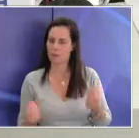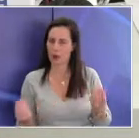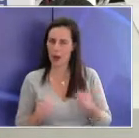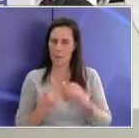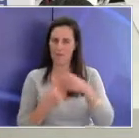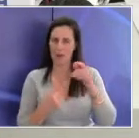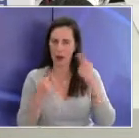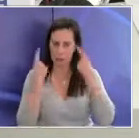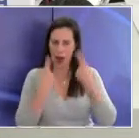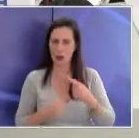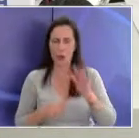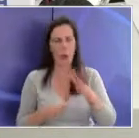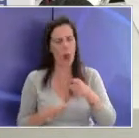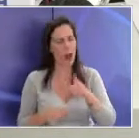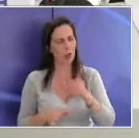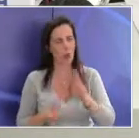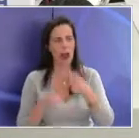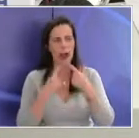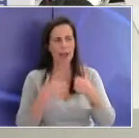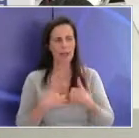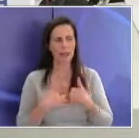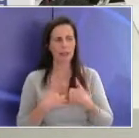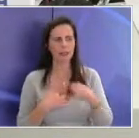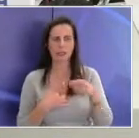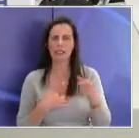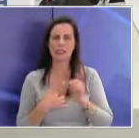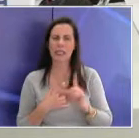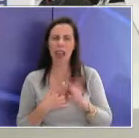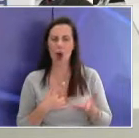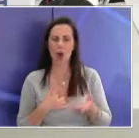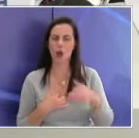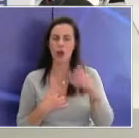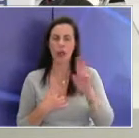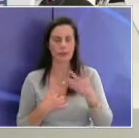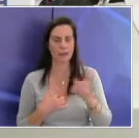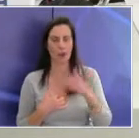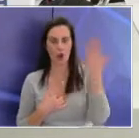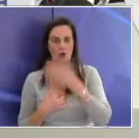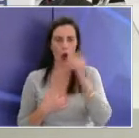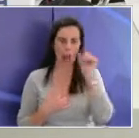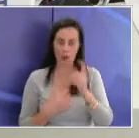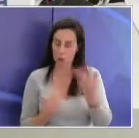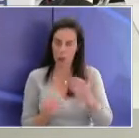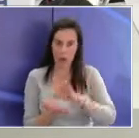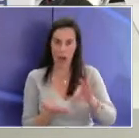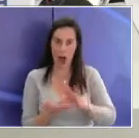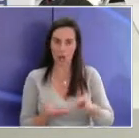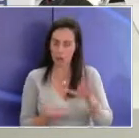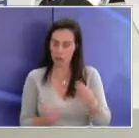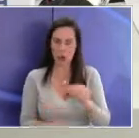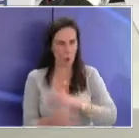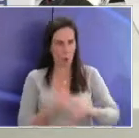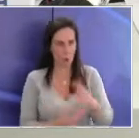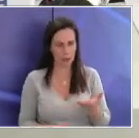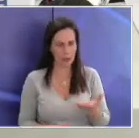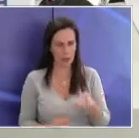שאותי מעניין, ואולי אתה תוכל לומר לי, הרי זה לא, אתה יודע, יש שחור ולבן, יש מילה כתובה. אז אם יש קומבינה,